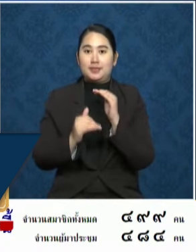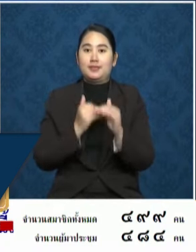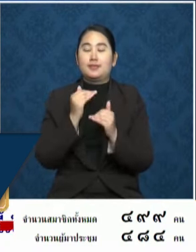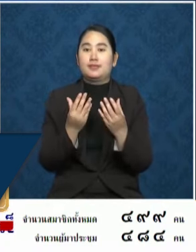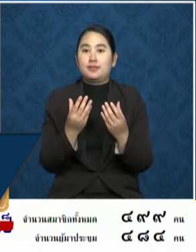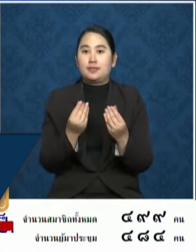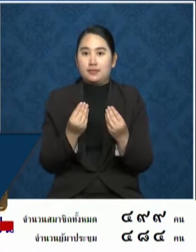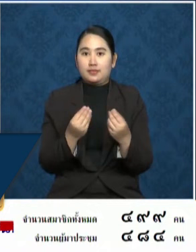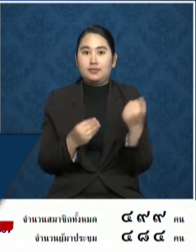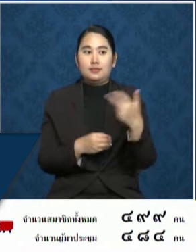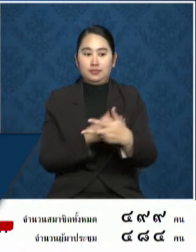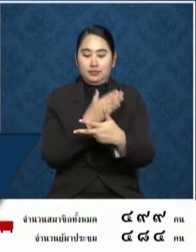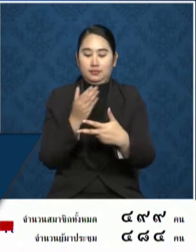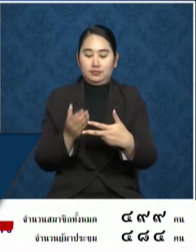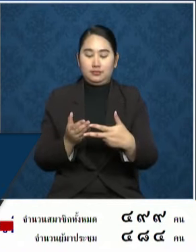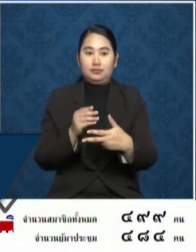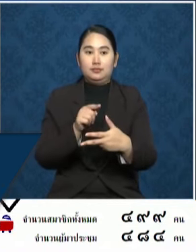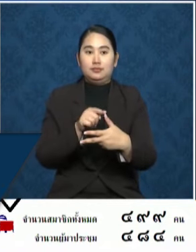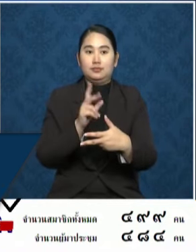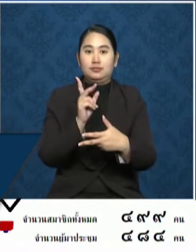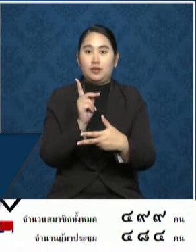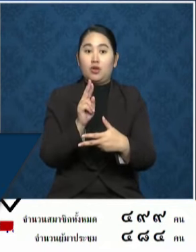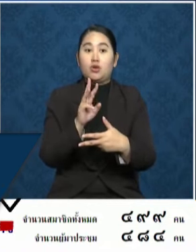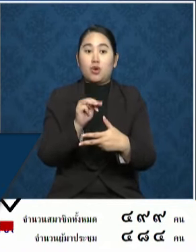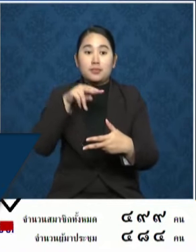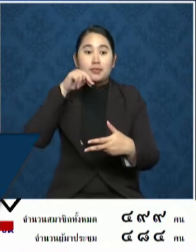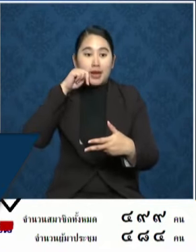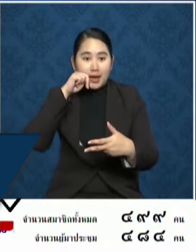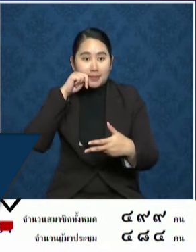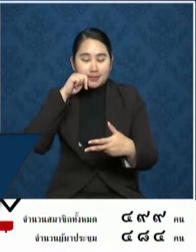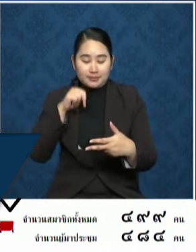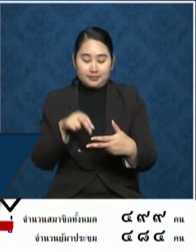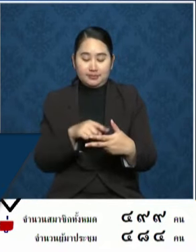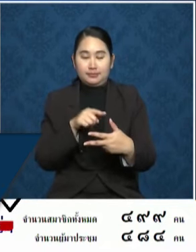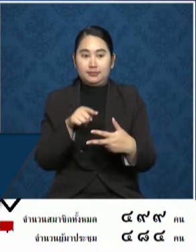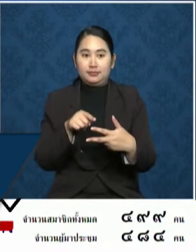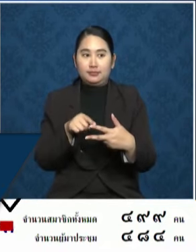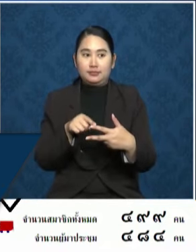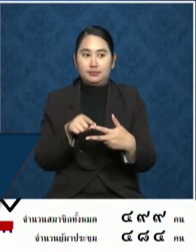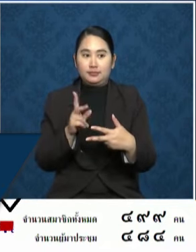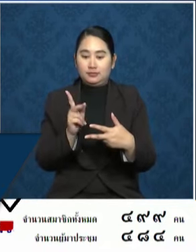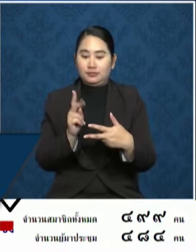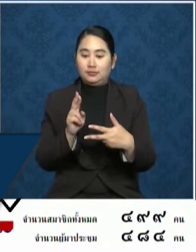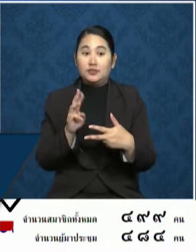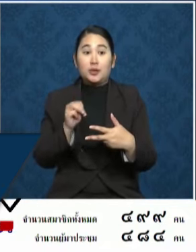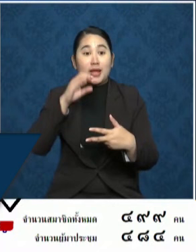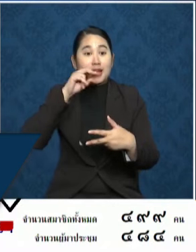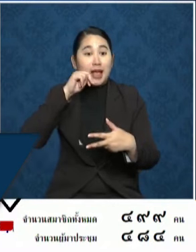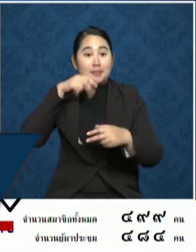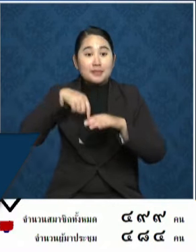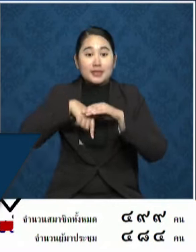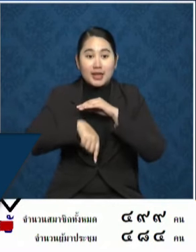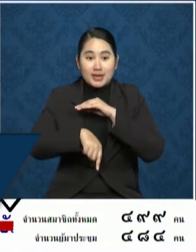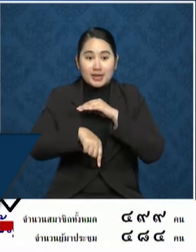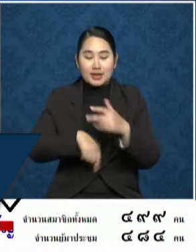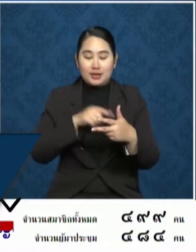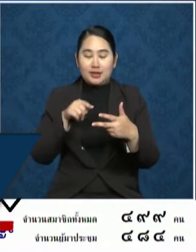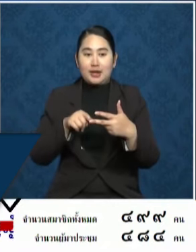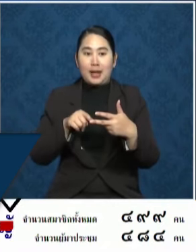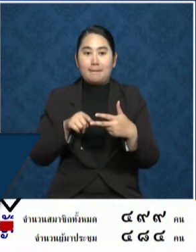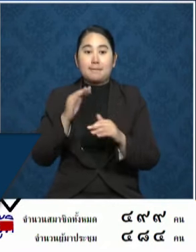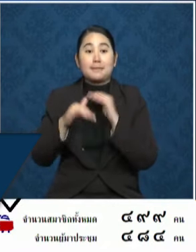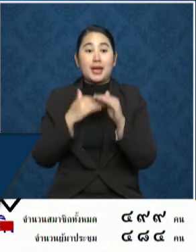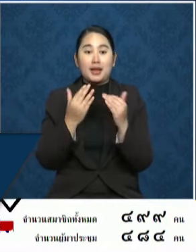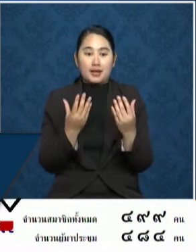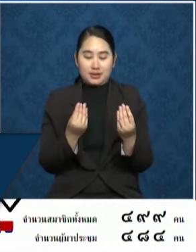ตรงนี้ 3หน่วยครับก็คือกรมทรัพยากรน้ำกรมชนกรมทรัพย์น้ำบาดาลนะครับและก็กรมพัฒนาที่ดินถ้าเรา